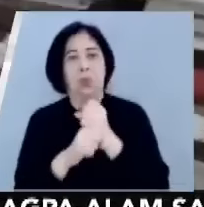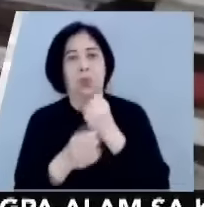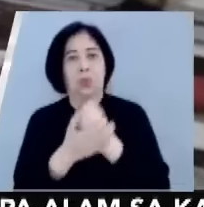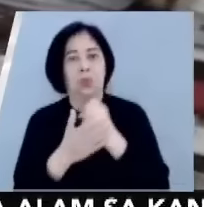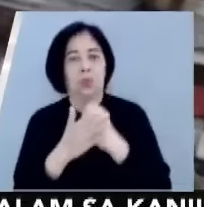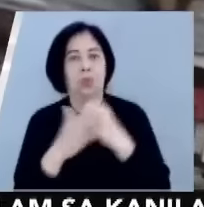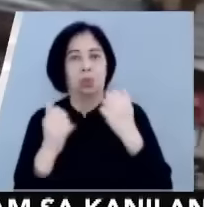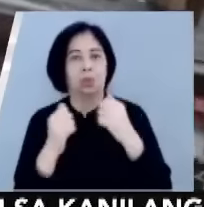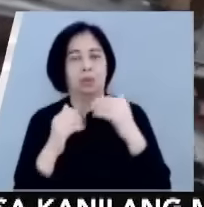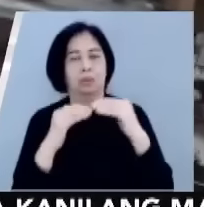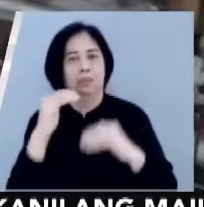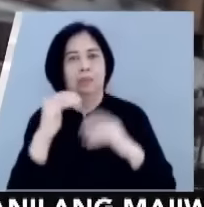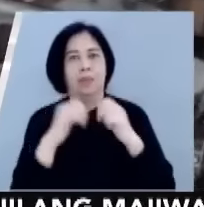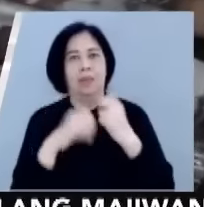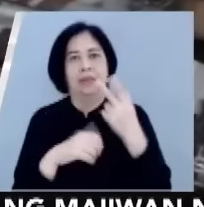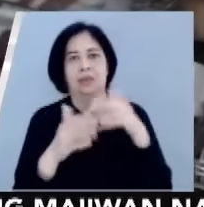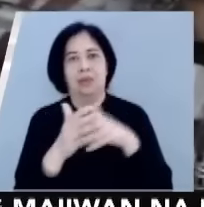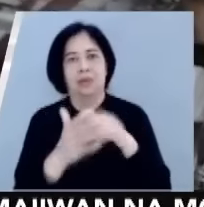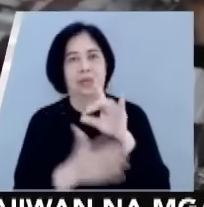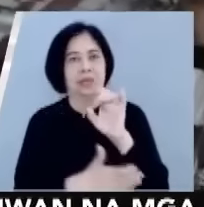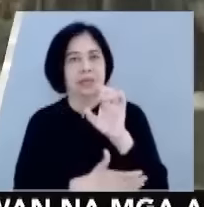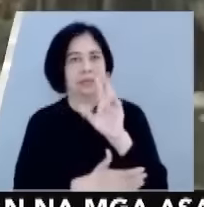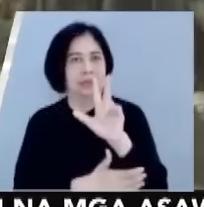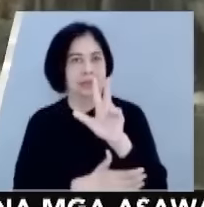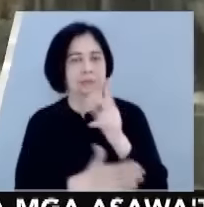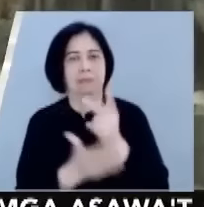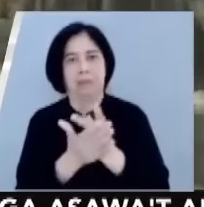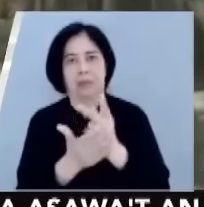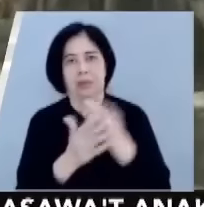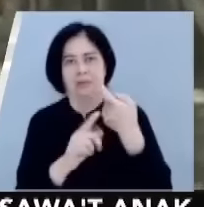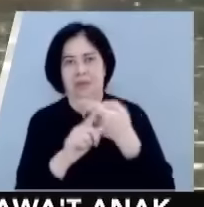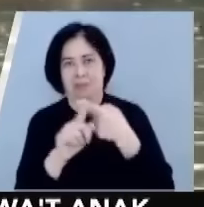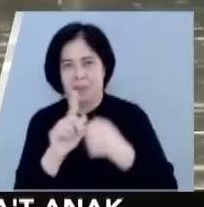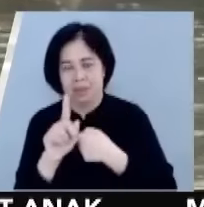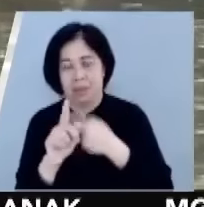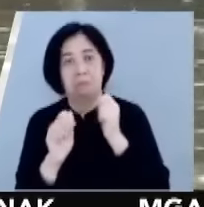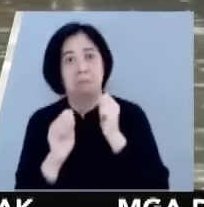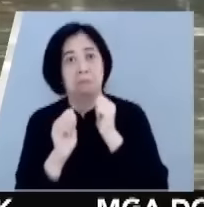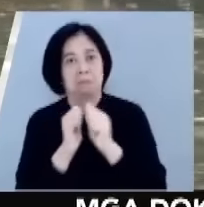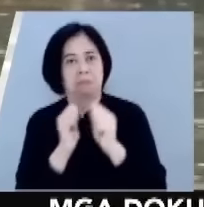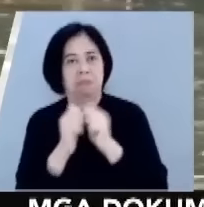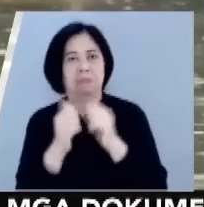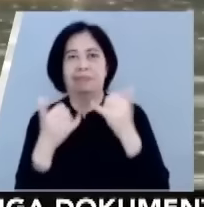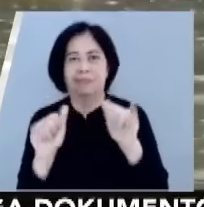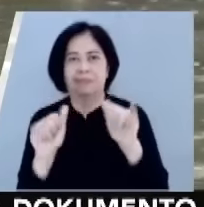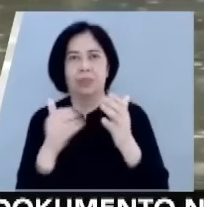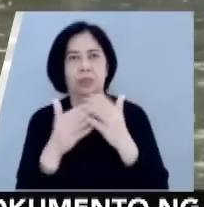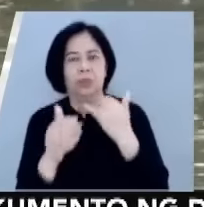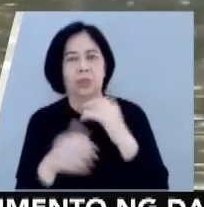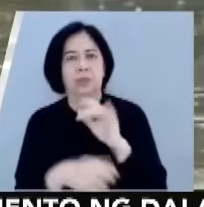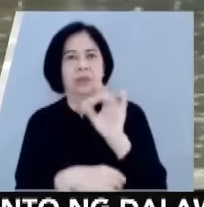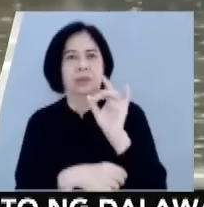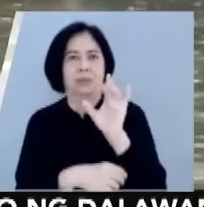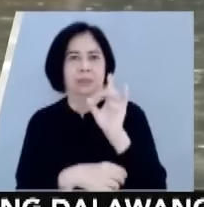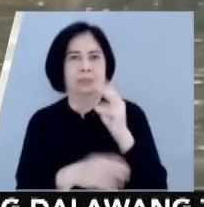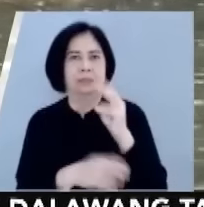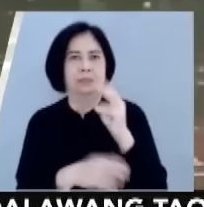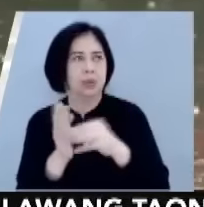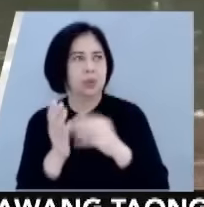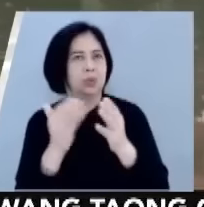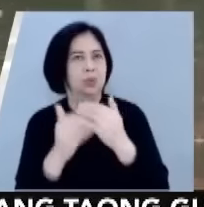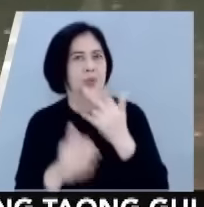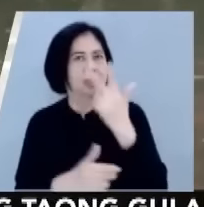na 13,873 pesos kada buwan. Pero ibig sabihin pa rin yan, halos 18 milyong Pilipino o halos 3